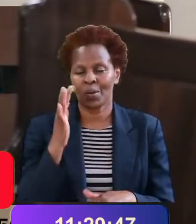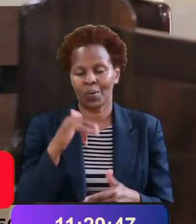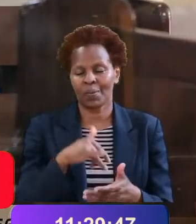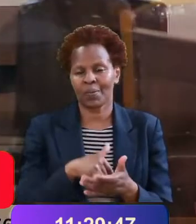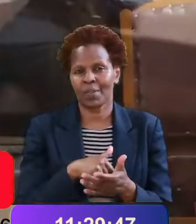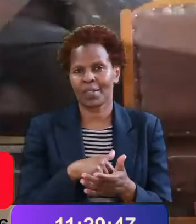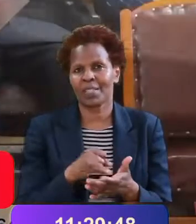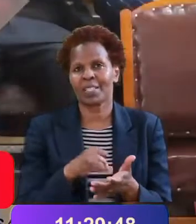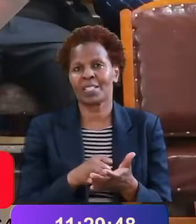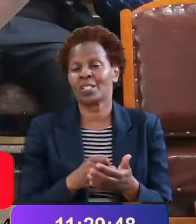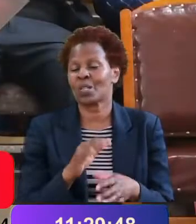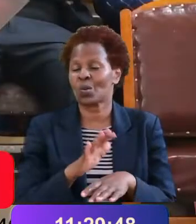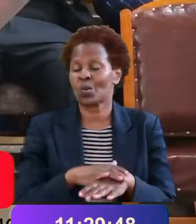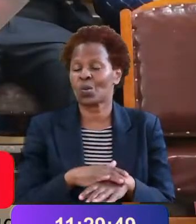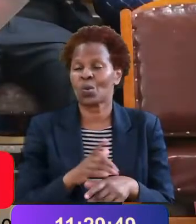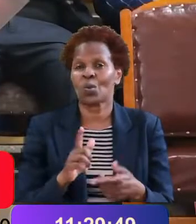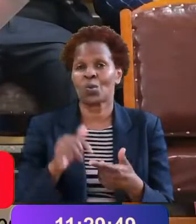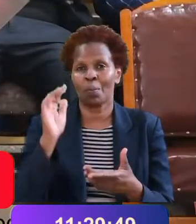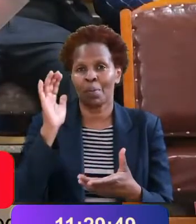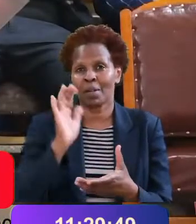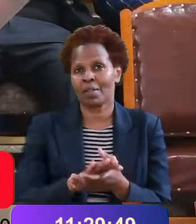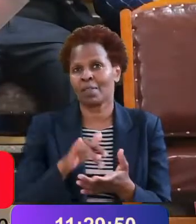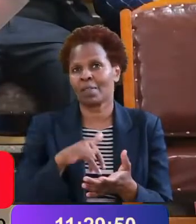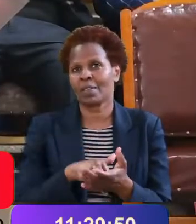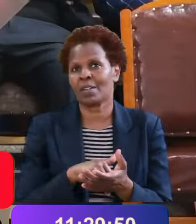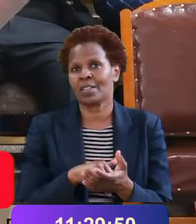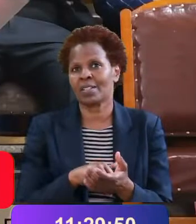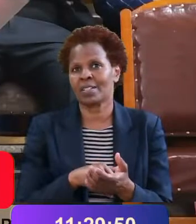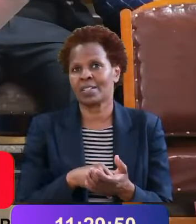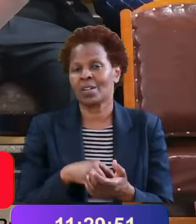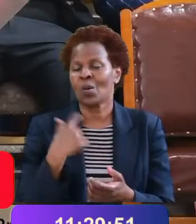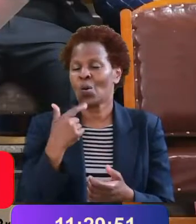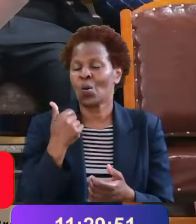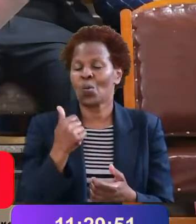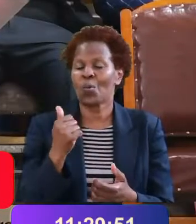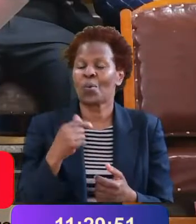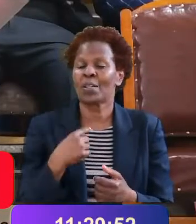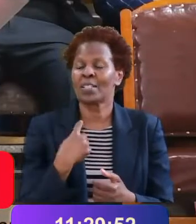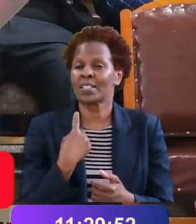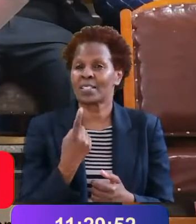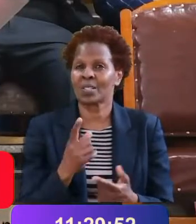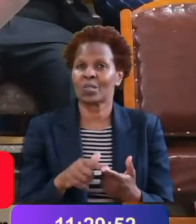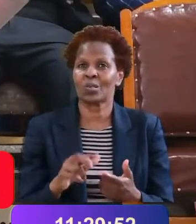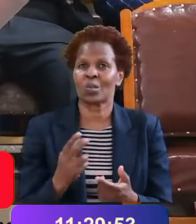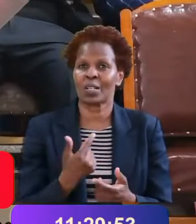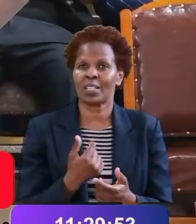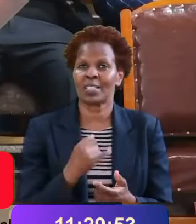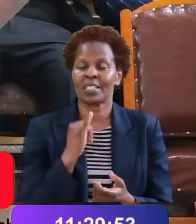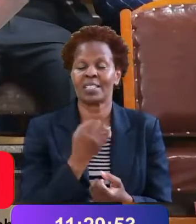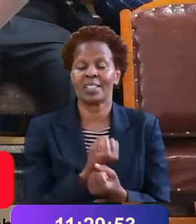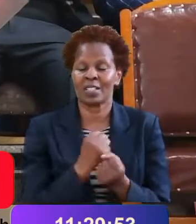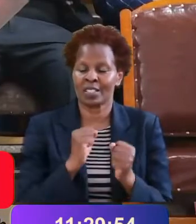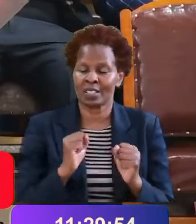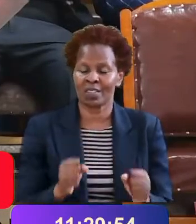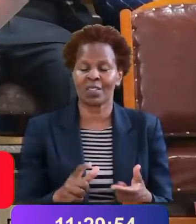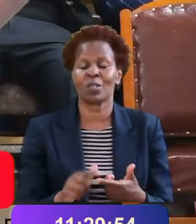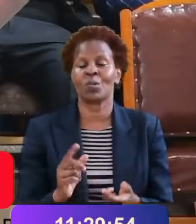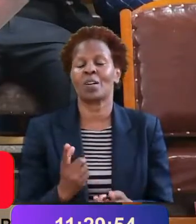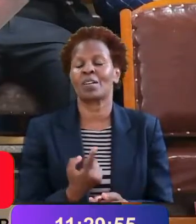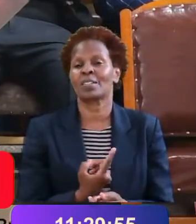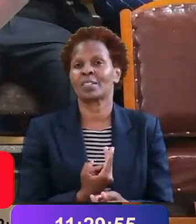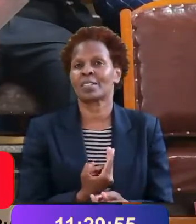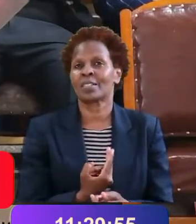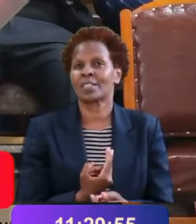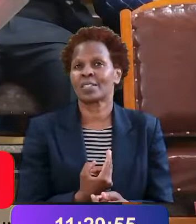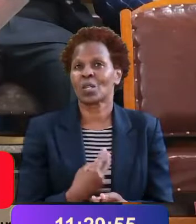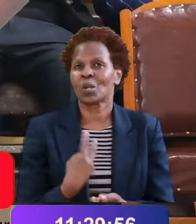ni vizuri kuamini ya kwamba huyu ambaye tunaambiwa ndiye na ndiye mwokozi wetu.